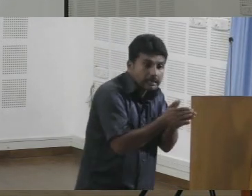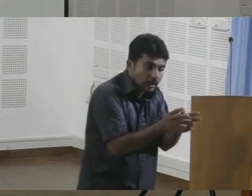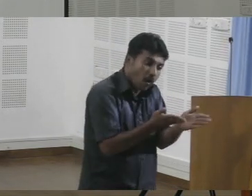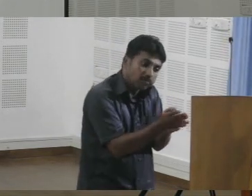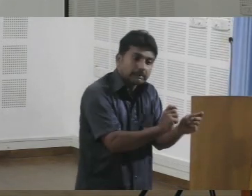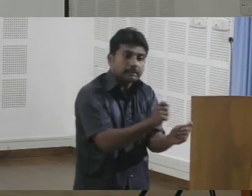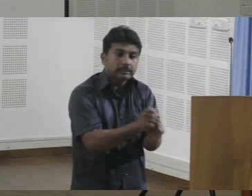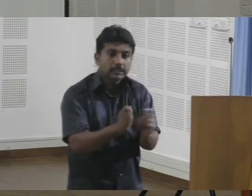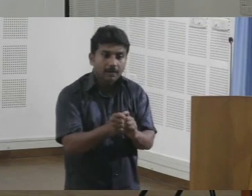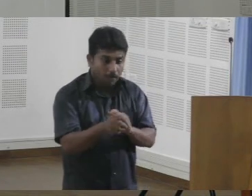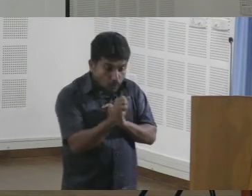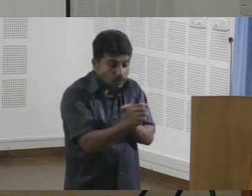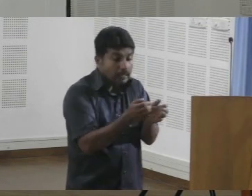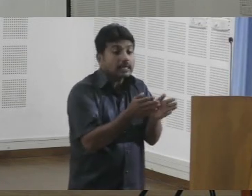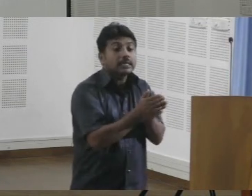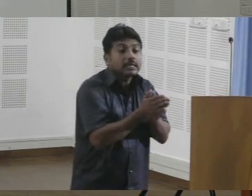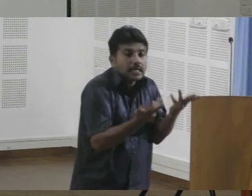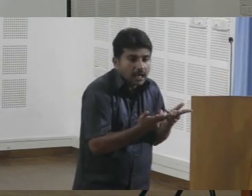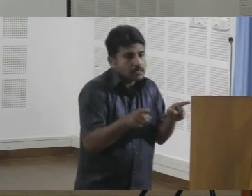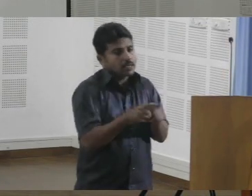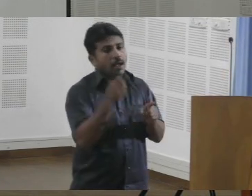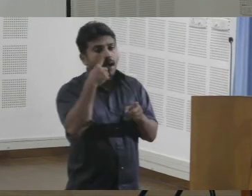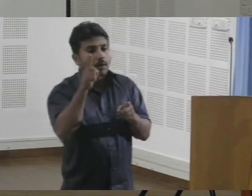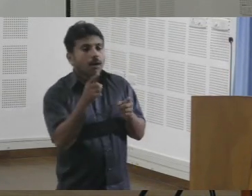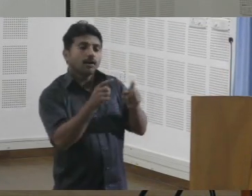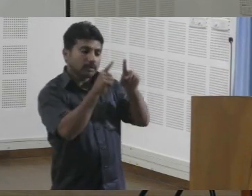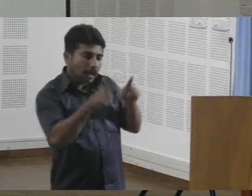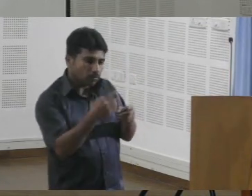നമ്മൾ പിക്ചേഴ്സ് നൽകിക്കൊണ്ടിരിക്കണം.